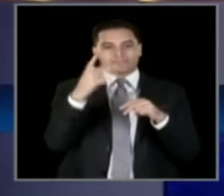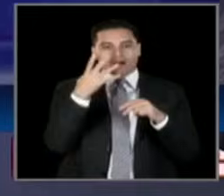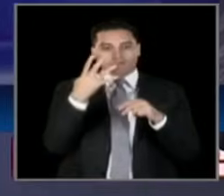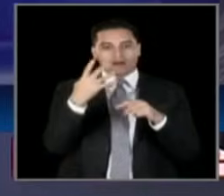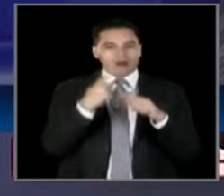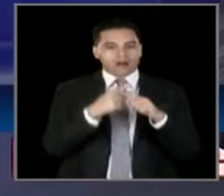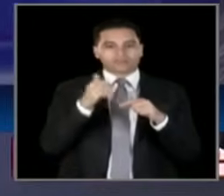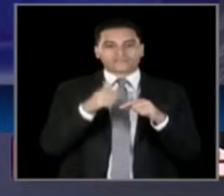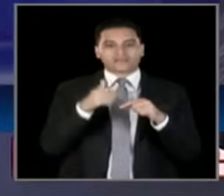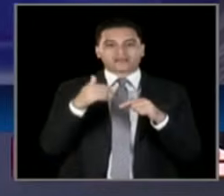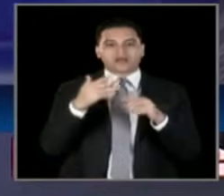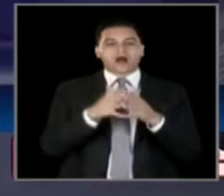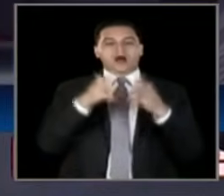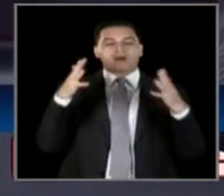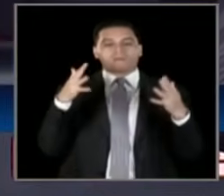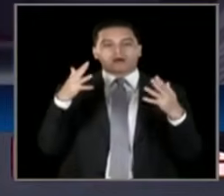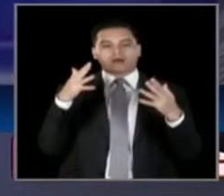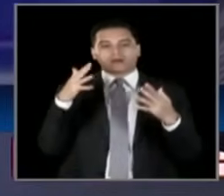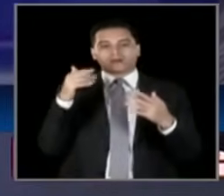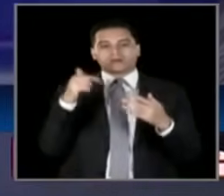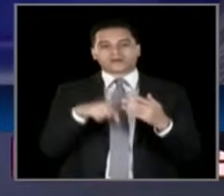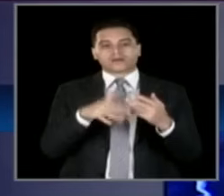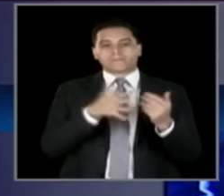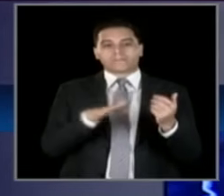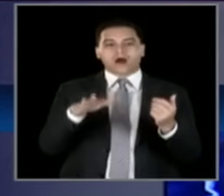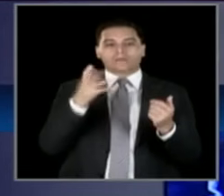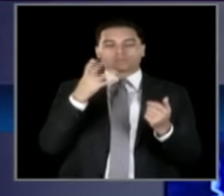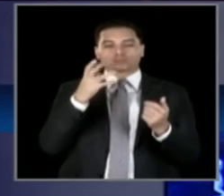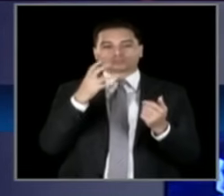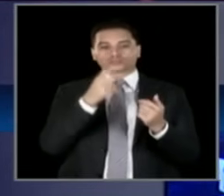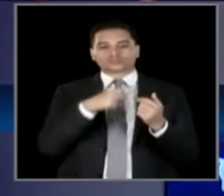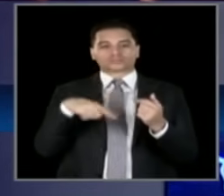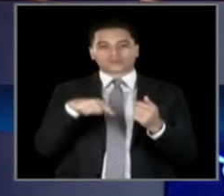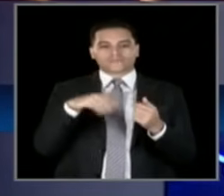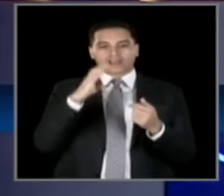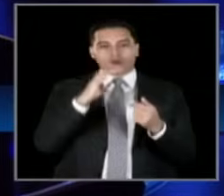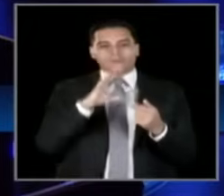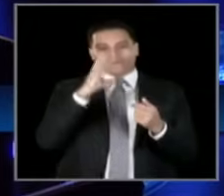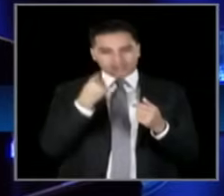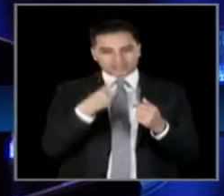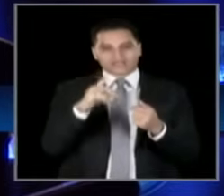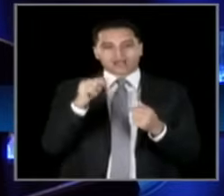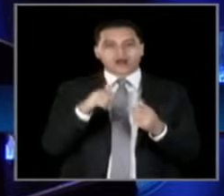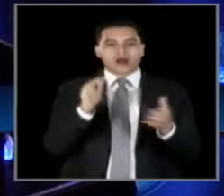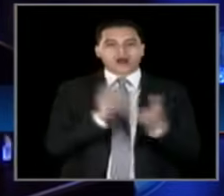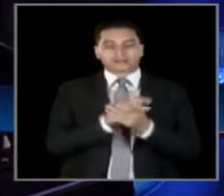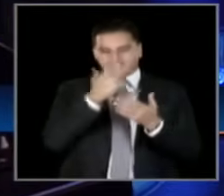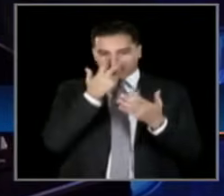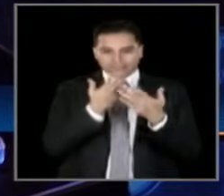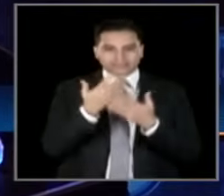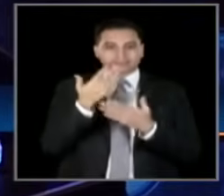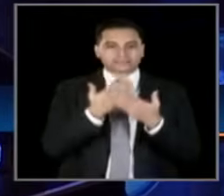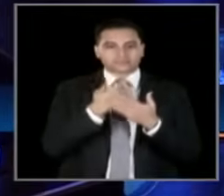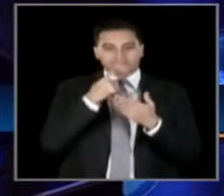4. غلط. يقع أكبر جزء من نهر أورنج بإحدى الدول الإفريقية، فما هي؟ إفريقيا. صح. كان صديقي أغنية الفنان